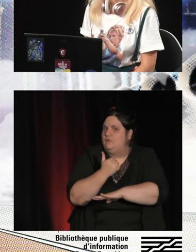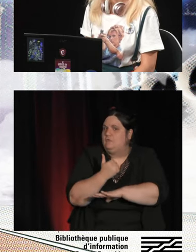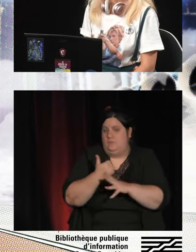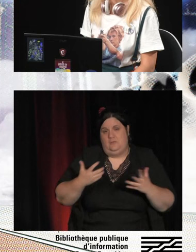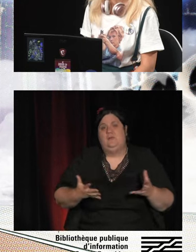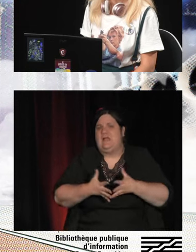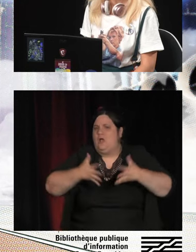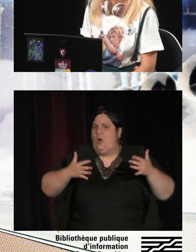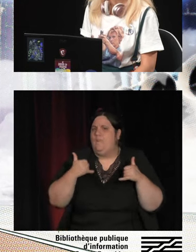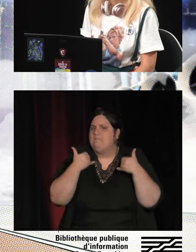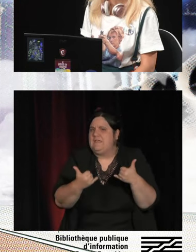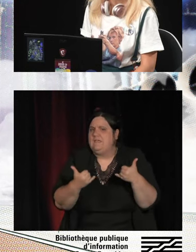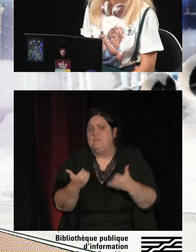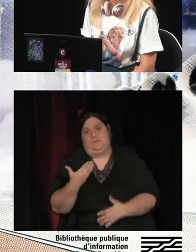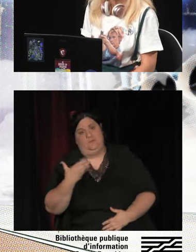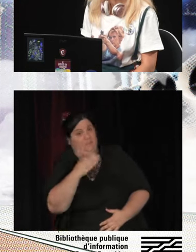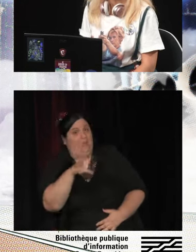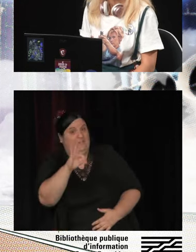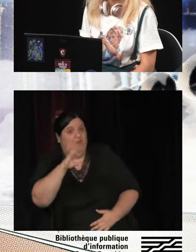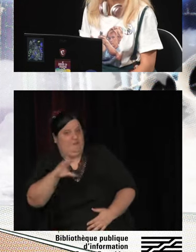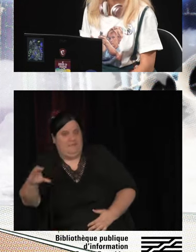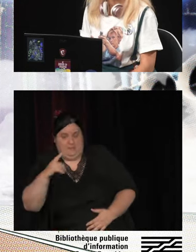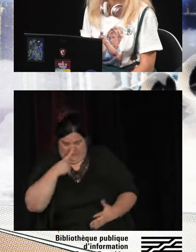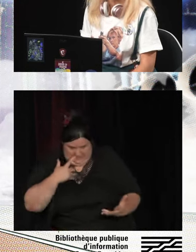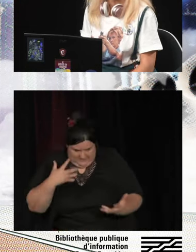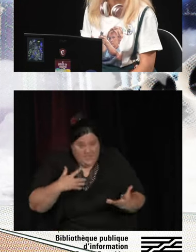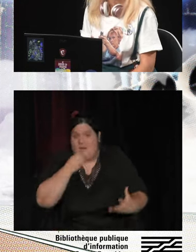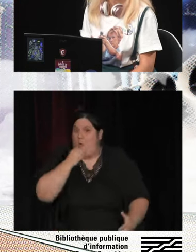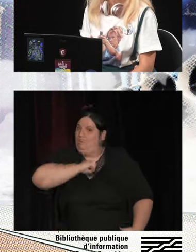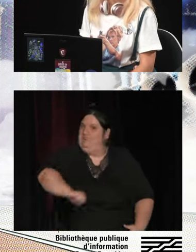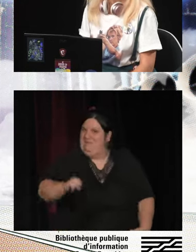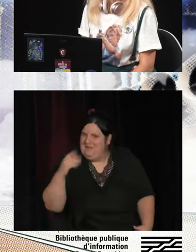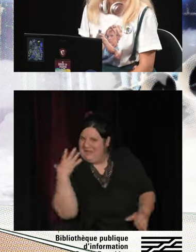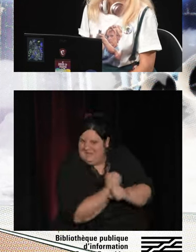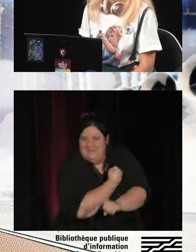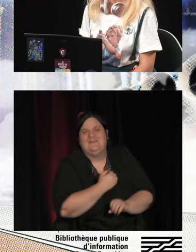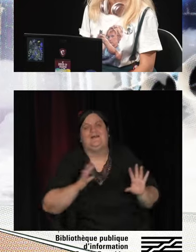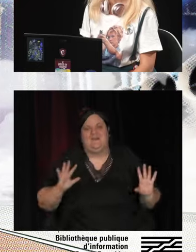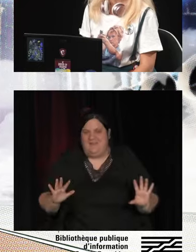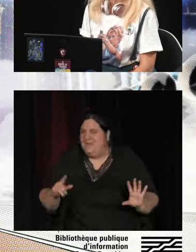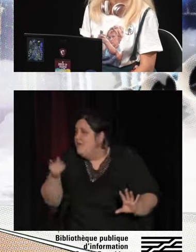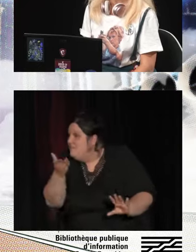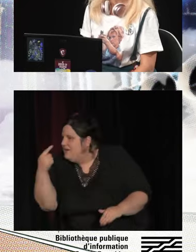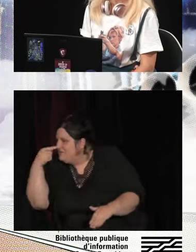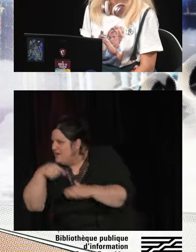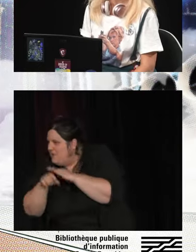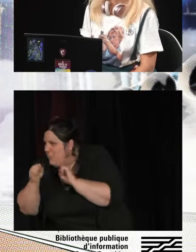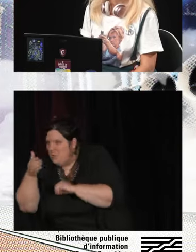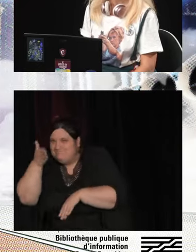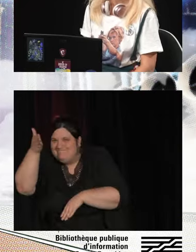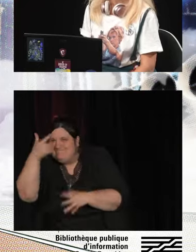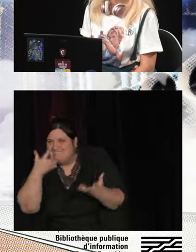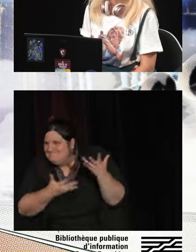Prix 150cc, je vais rater le départ parce que l'émulation. Oh non, incroyable! Incroyable! Ah, oh, on peut faire une prédit si vous voulez,